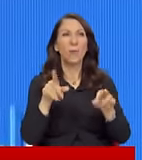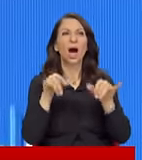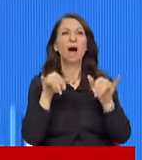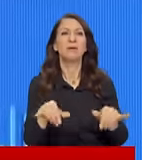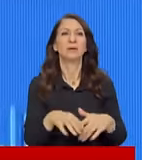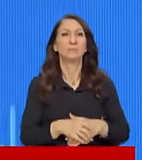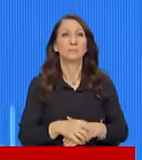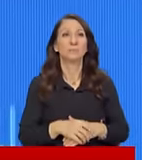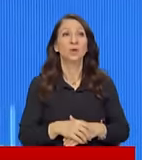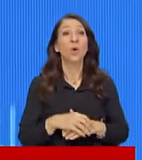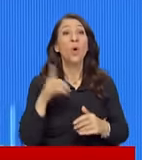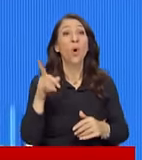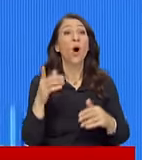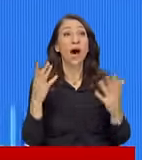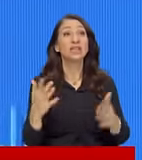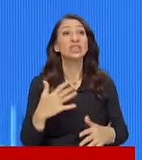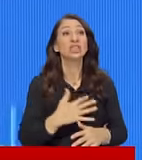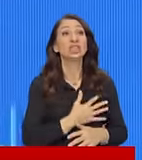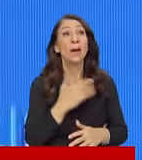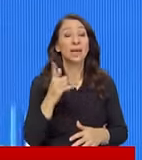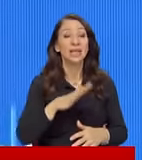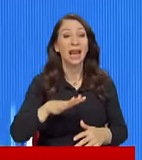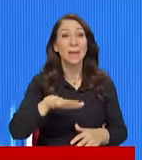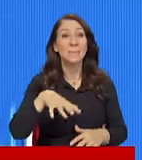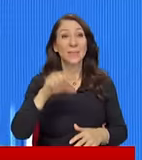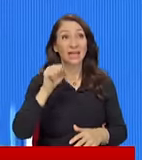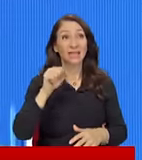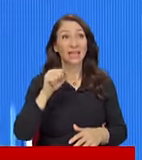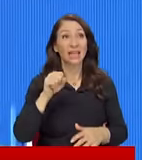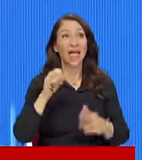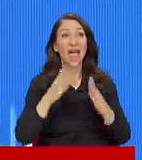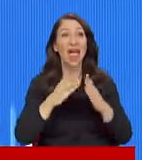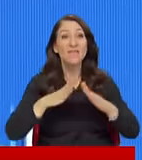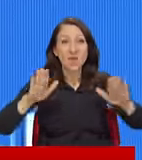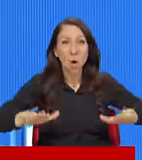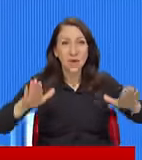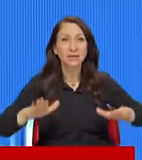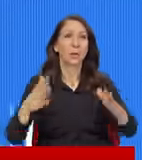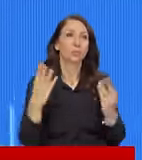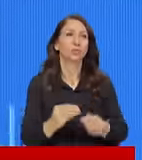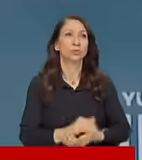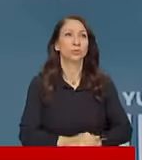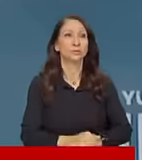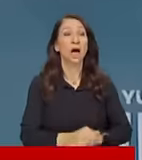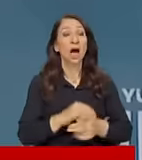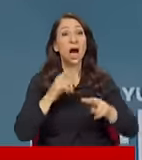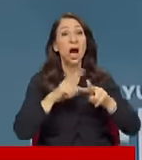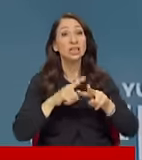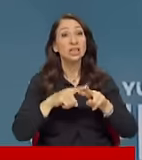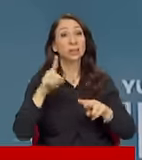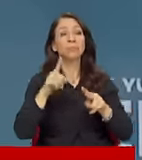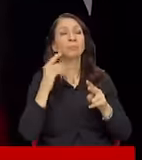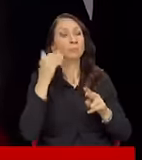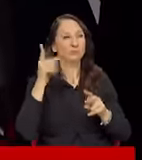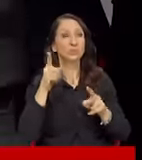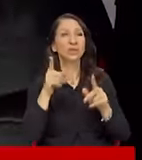olarak budur. O artık CHP genel merkezinin ev kölesi olmuştur. Akşener'in eleştirileri bununla